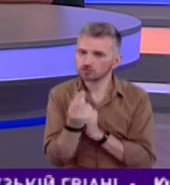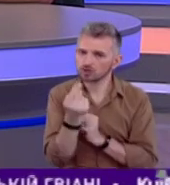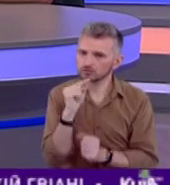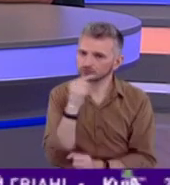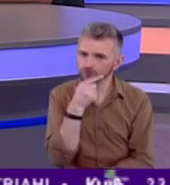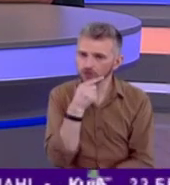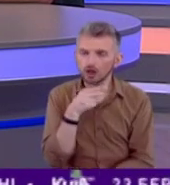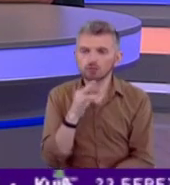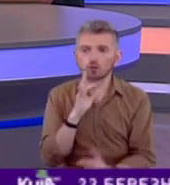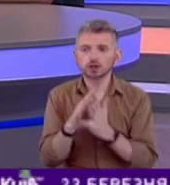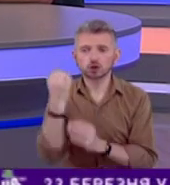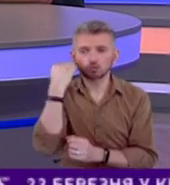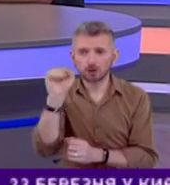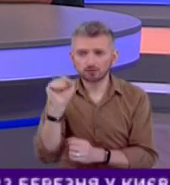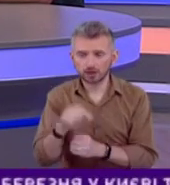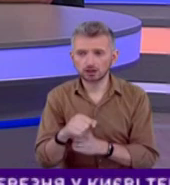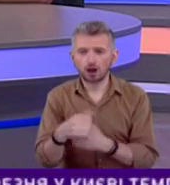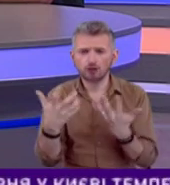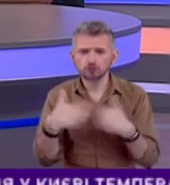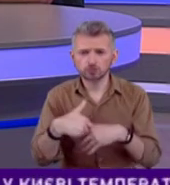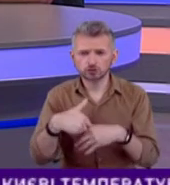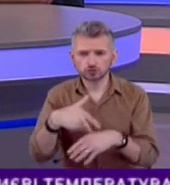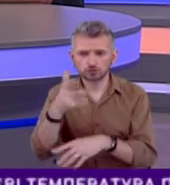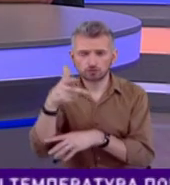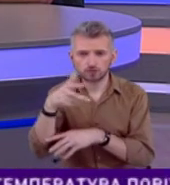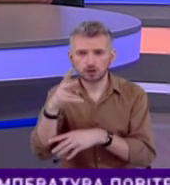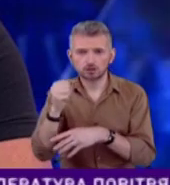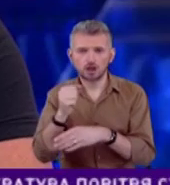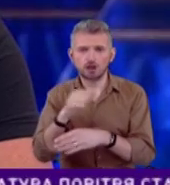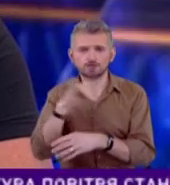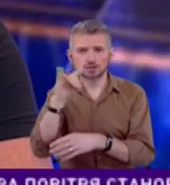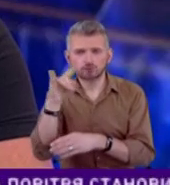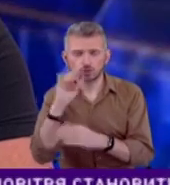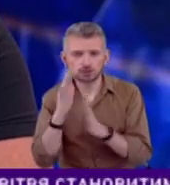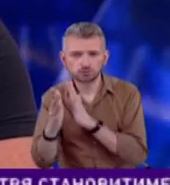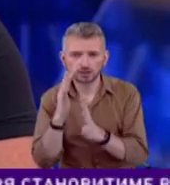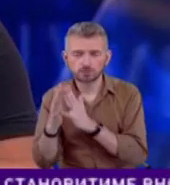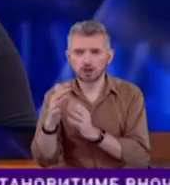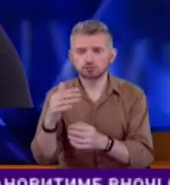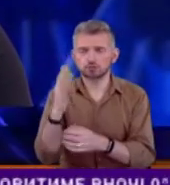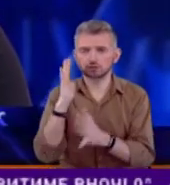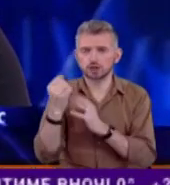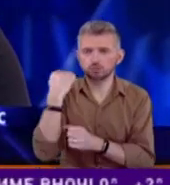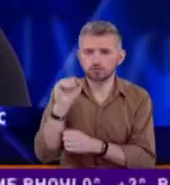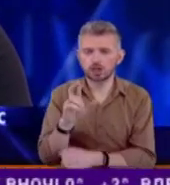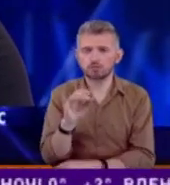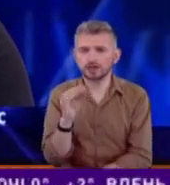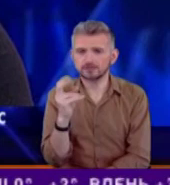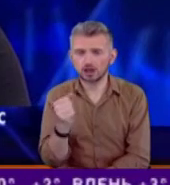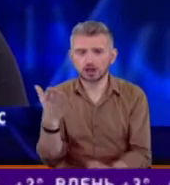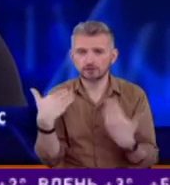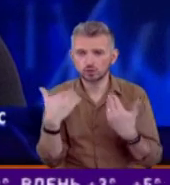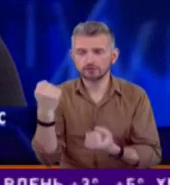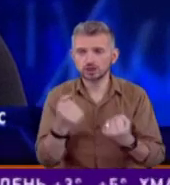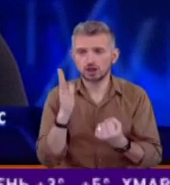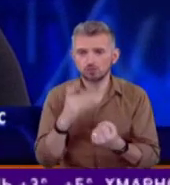потом уже проспекту Победы, повесив автоматическую фиксацию на Победы, Высокофлотский проспект, Берестейка, Святошин, водители будут